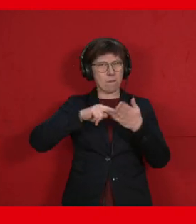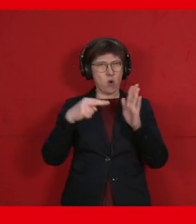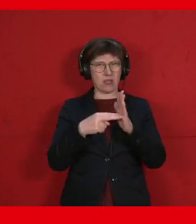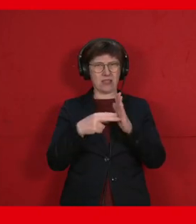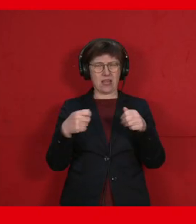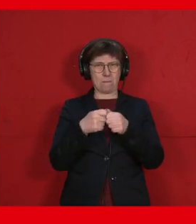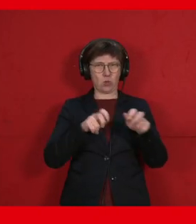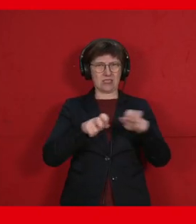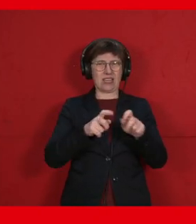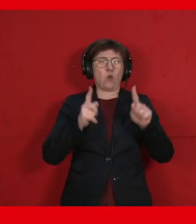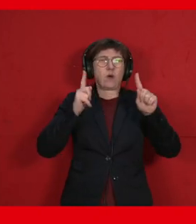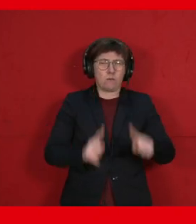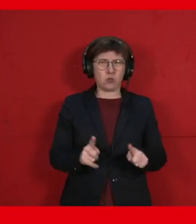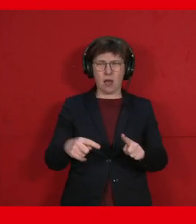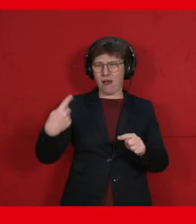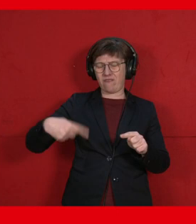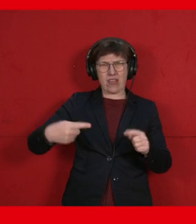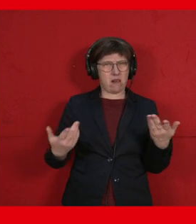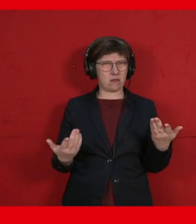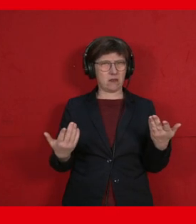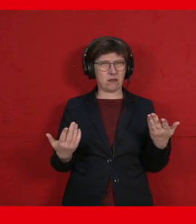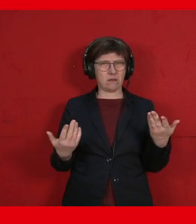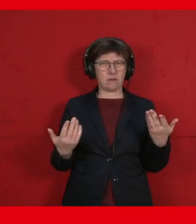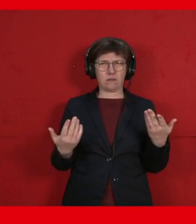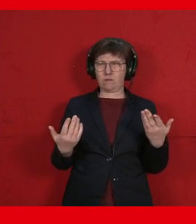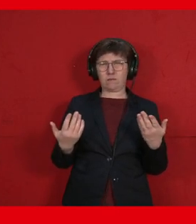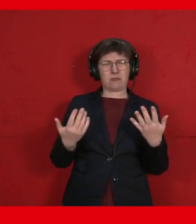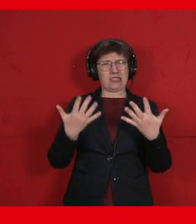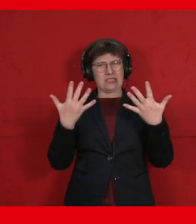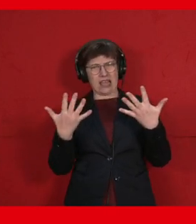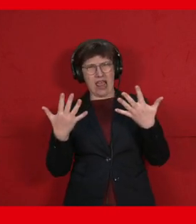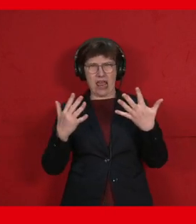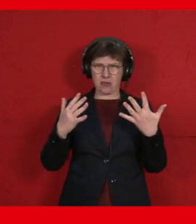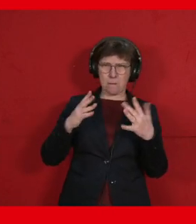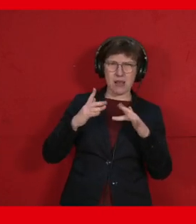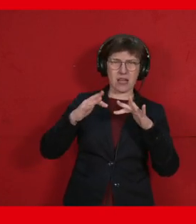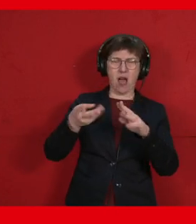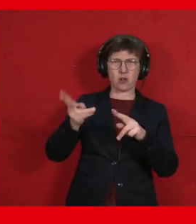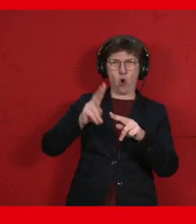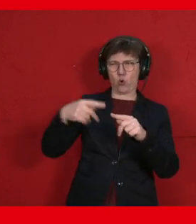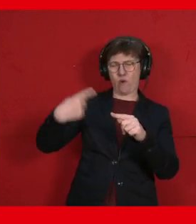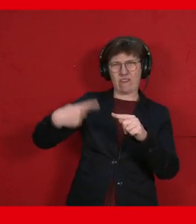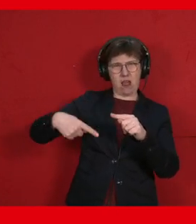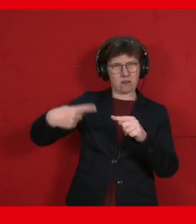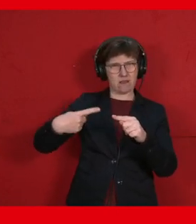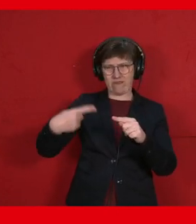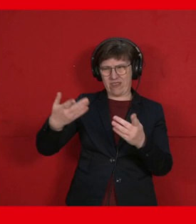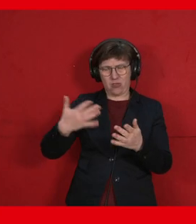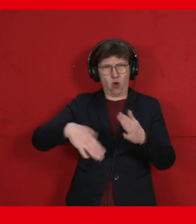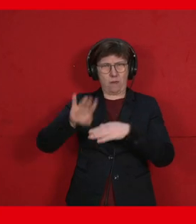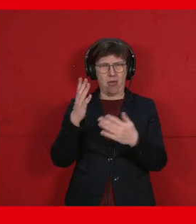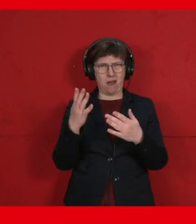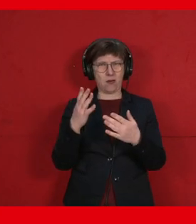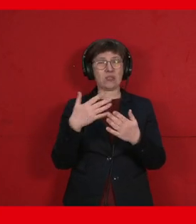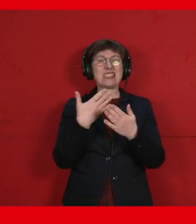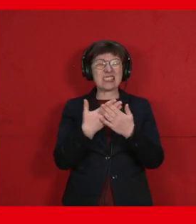der Bundesregierung. Aber da fehlt ja noch 10 plus x Milliarden Euro. Und das werden wir